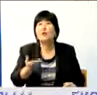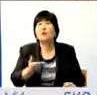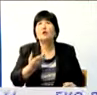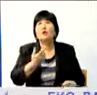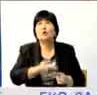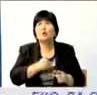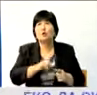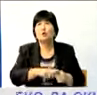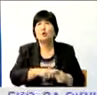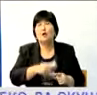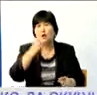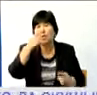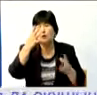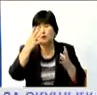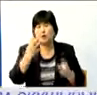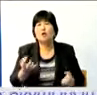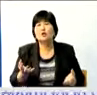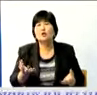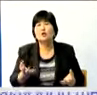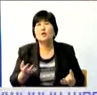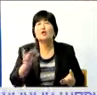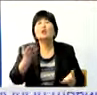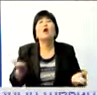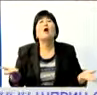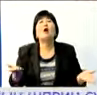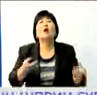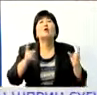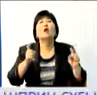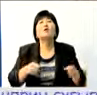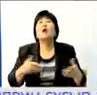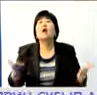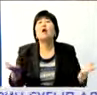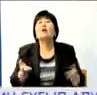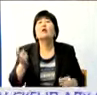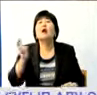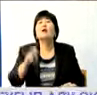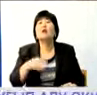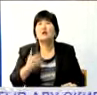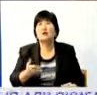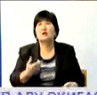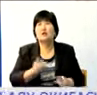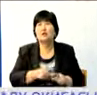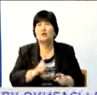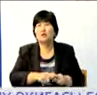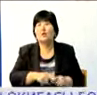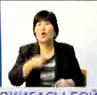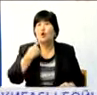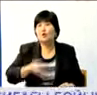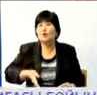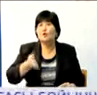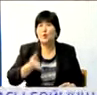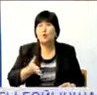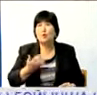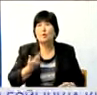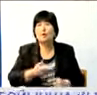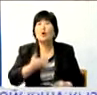сонда қабақты жауып жіберіп, сен қайда отырсың, қайда келдің деп тұрып соншалық сөйлеу